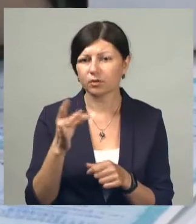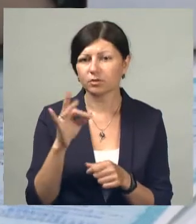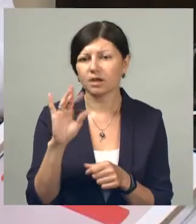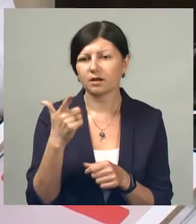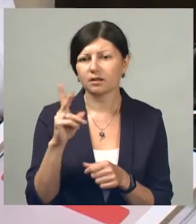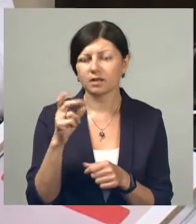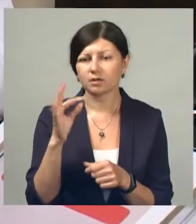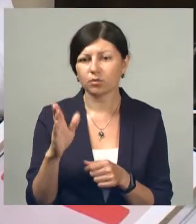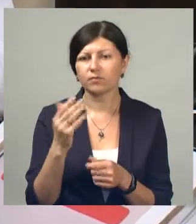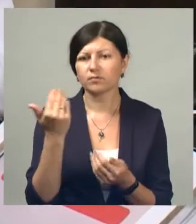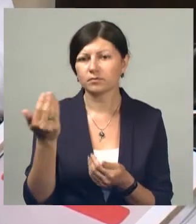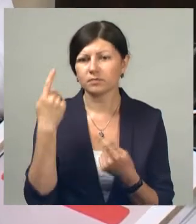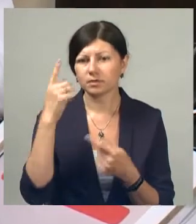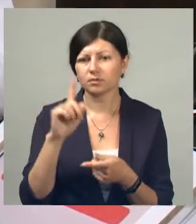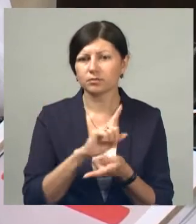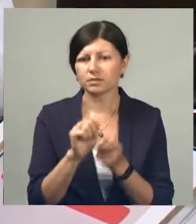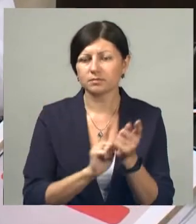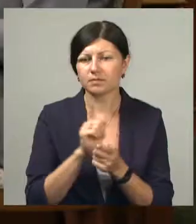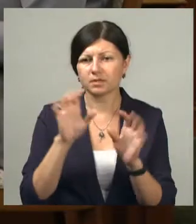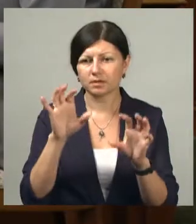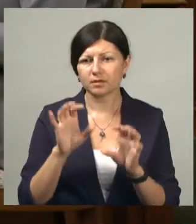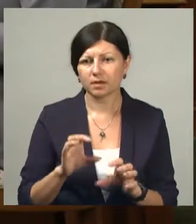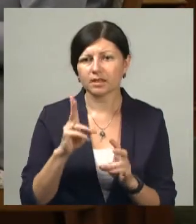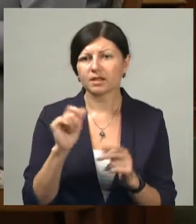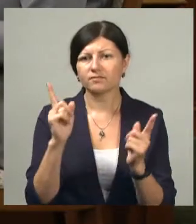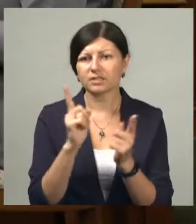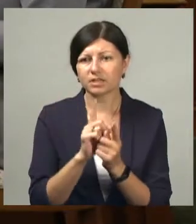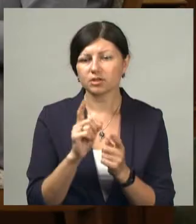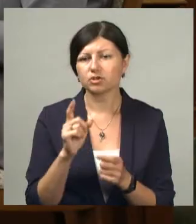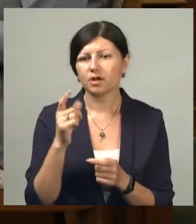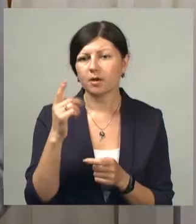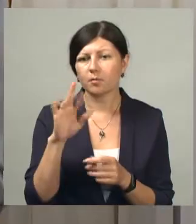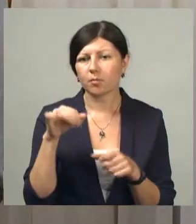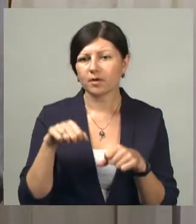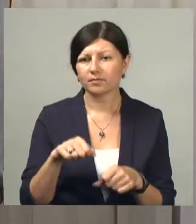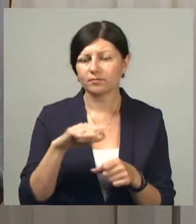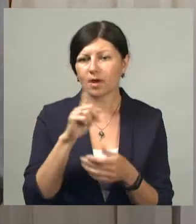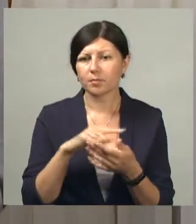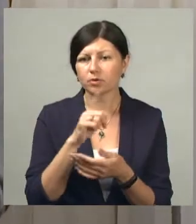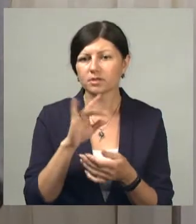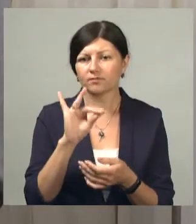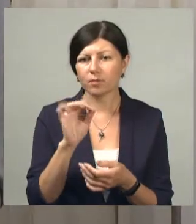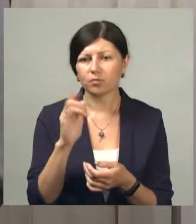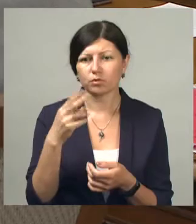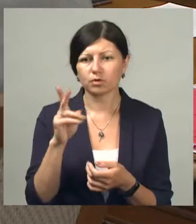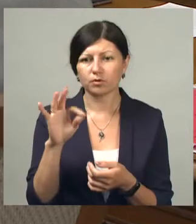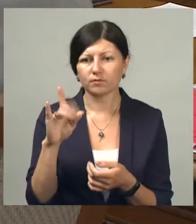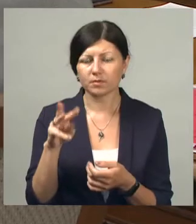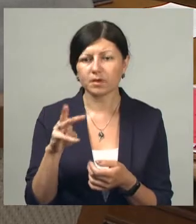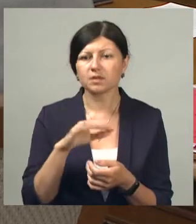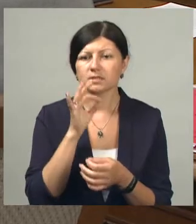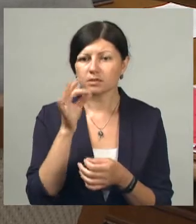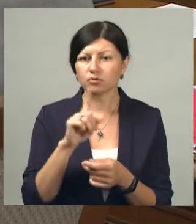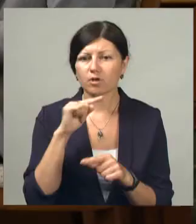и были внесены изменения в региональный закон на встрече с референтом губернатора белгородской области по правовым вопросам его на подлогом подчеркнул что будет